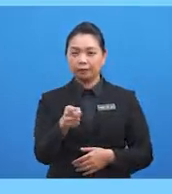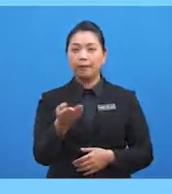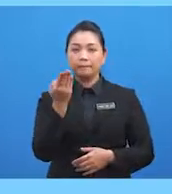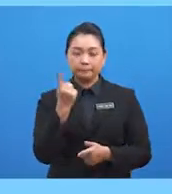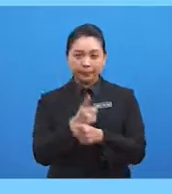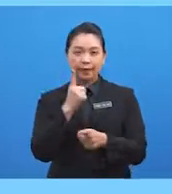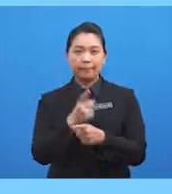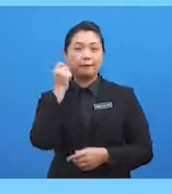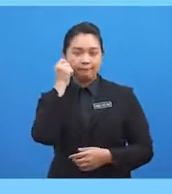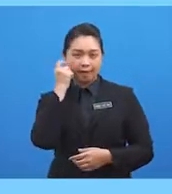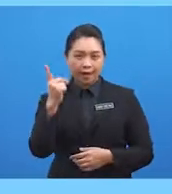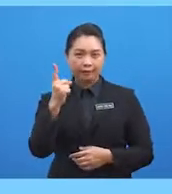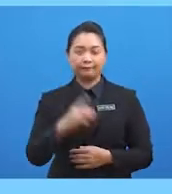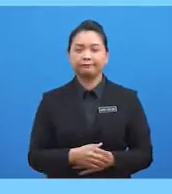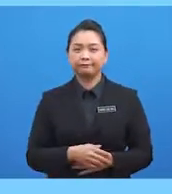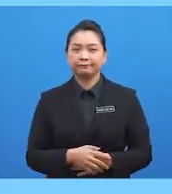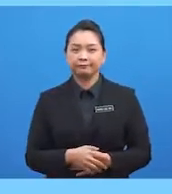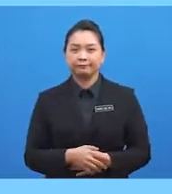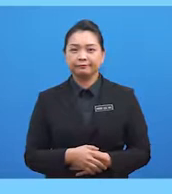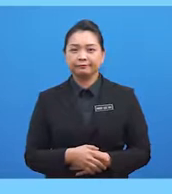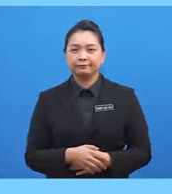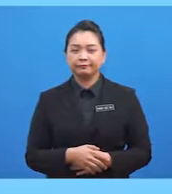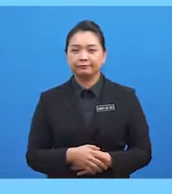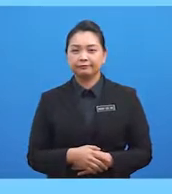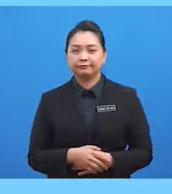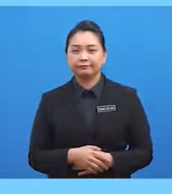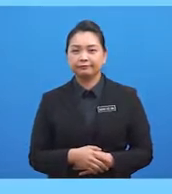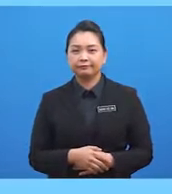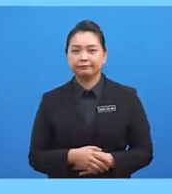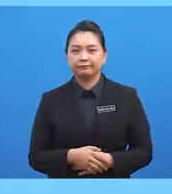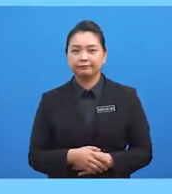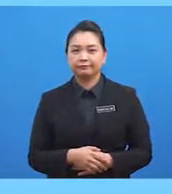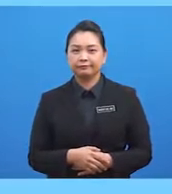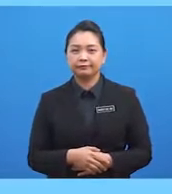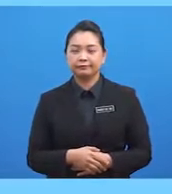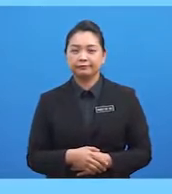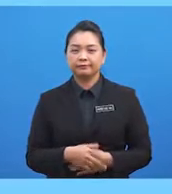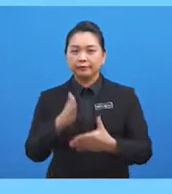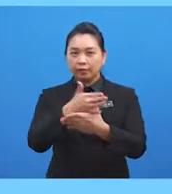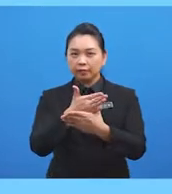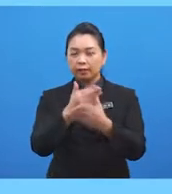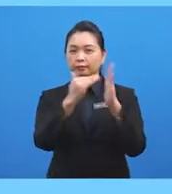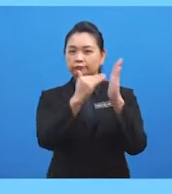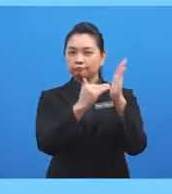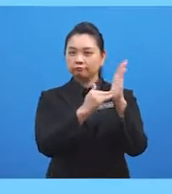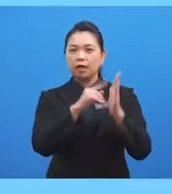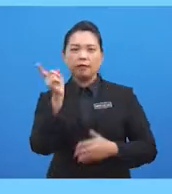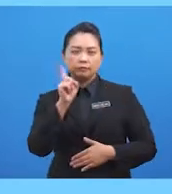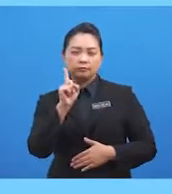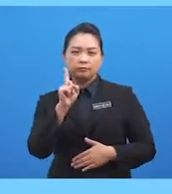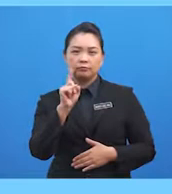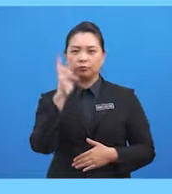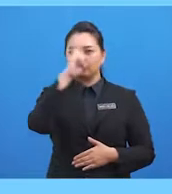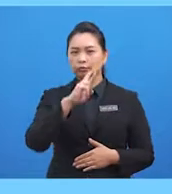benar-benar faham topik yang kita bincangkan. Soalan yang kedua. Antara yang berikut, yang